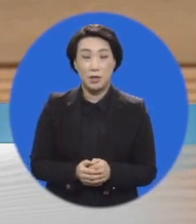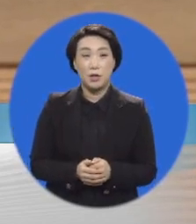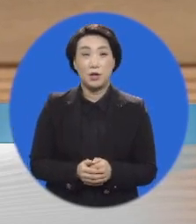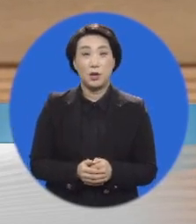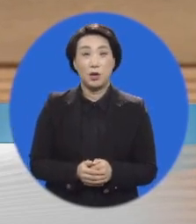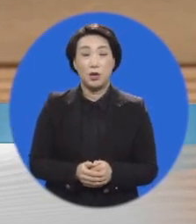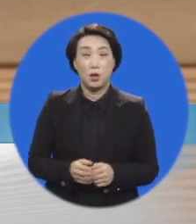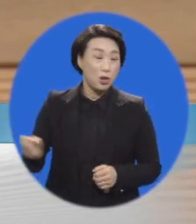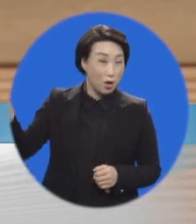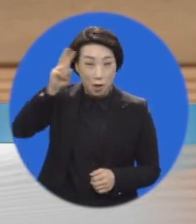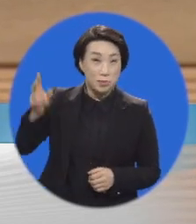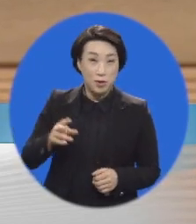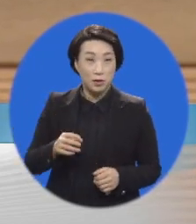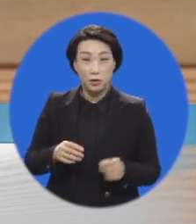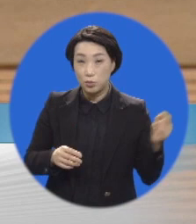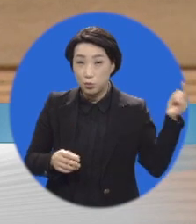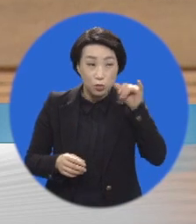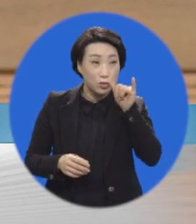병력 같은 소리가 들려옵니다.